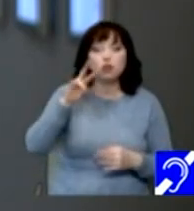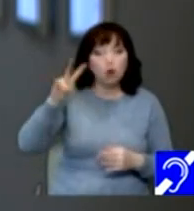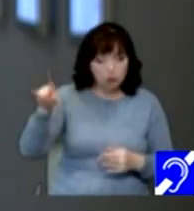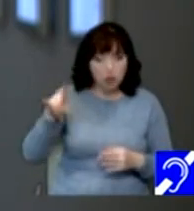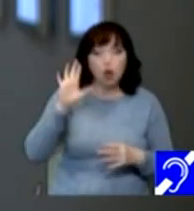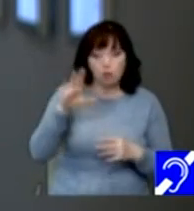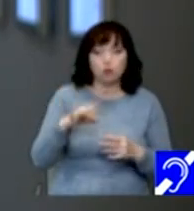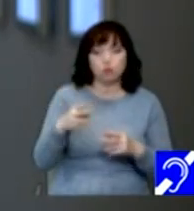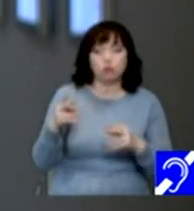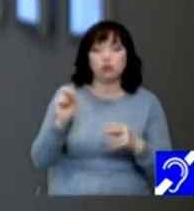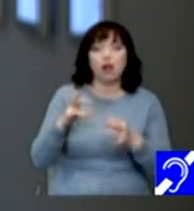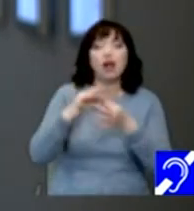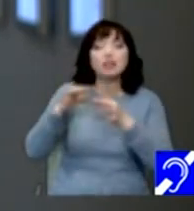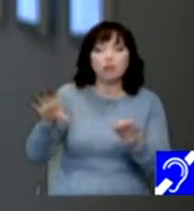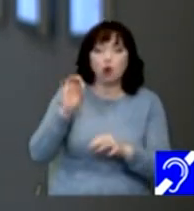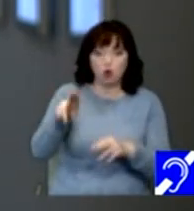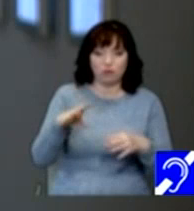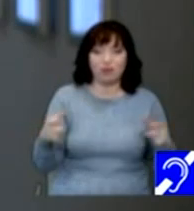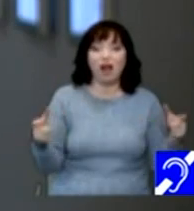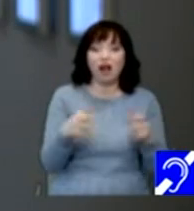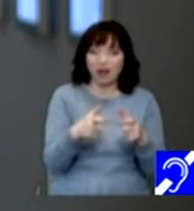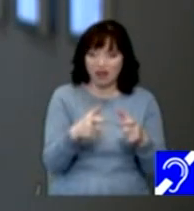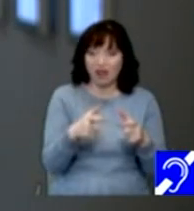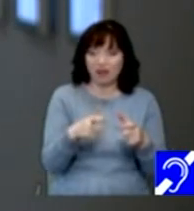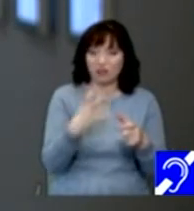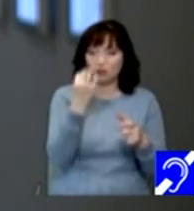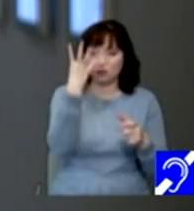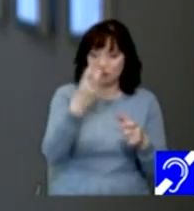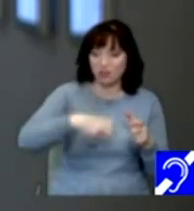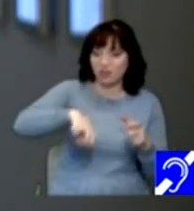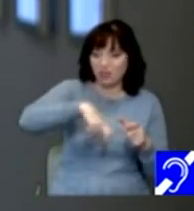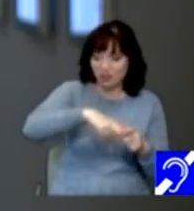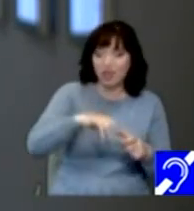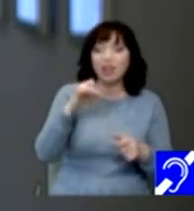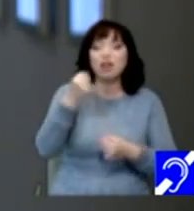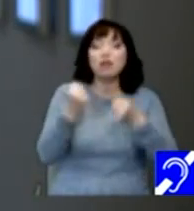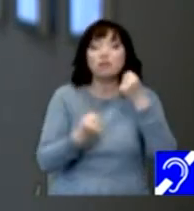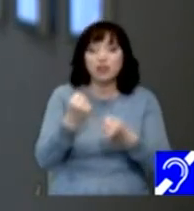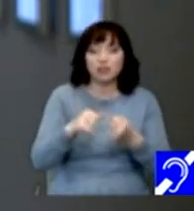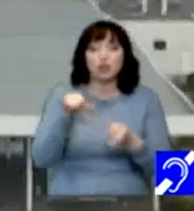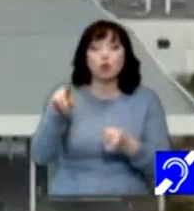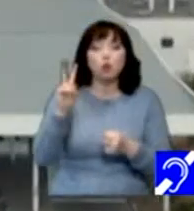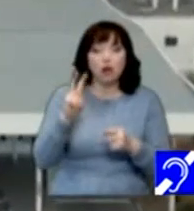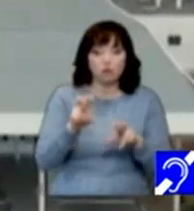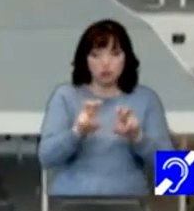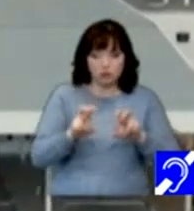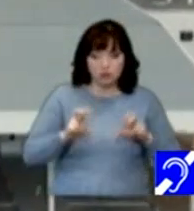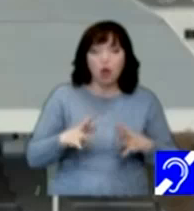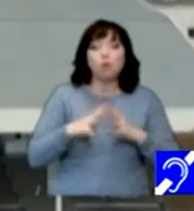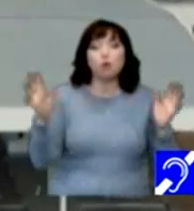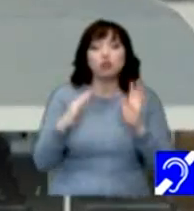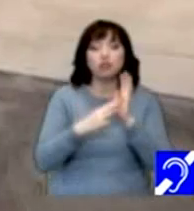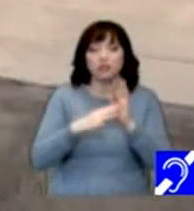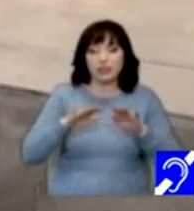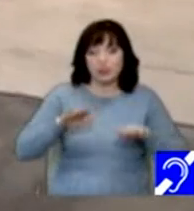fi scutiți de carantină, la fel ca și șoferii vehiculelor care au în dotare mai mult de 9 locuri